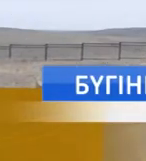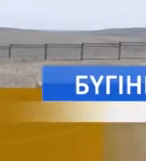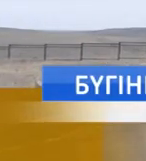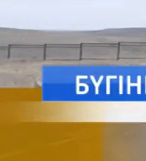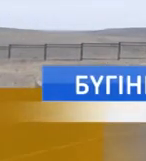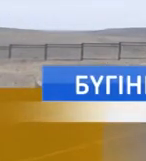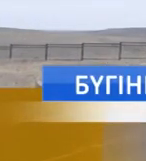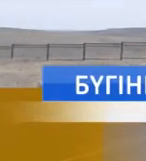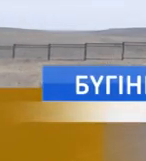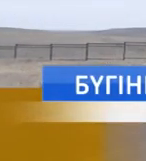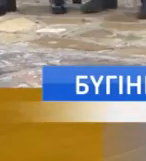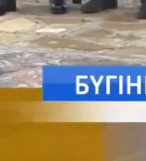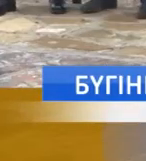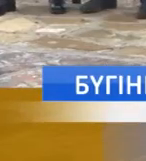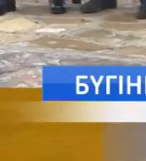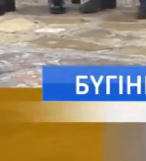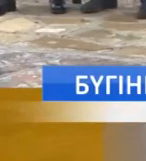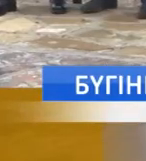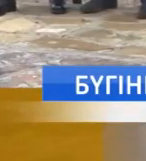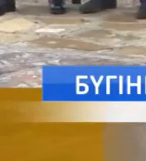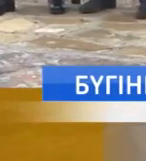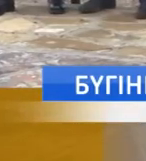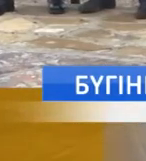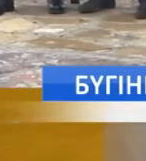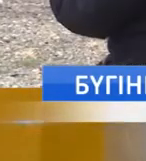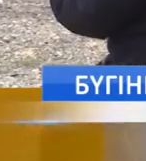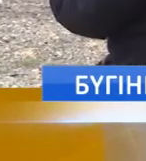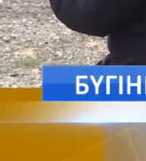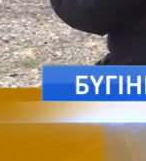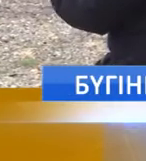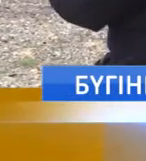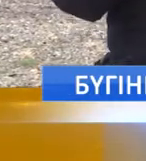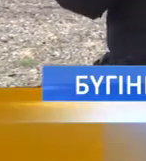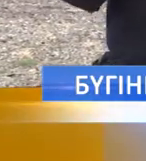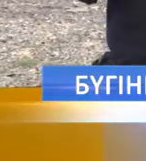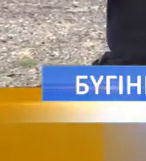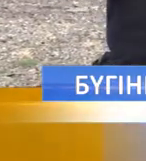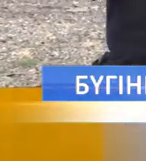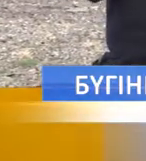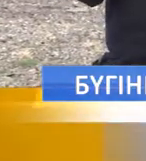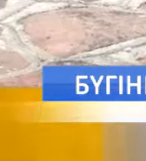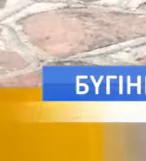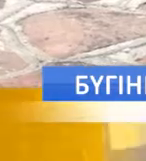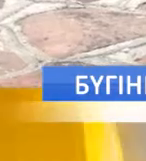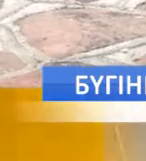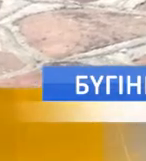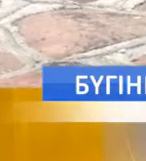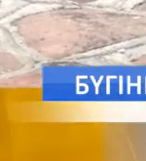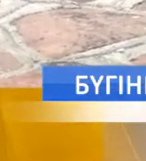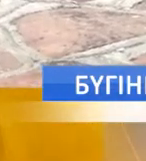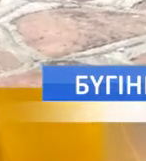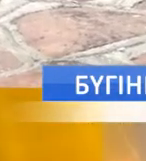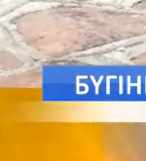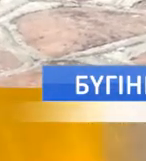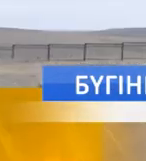Шоқ жұлдыз ізімен экспедиция саяқталды. Жетсулықтар атақты этнограф ғалым Шоқан Уәлихановтың жүрген жерлеріне саяхат жасап, Қозы